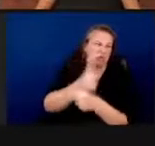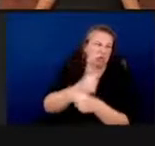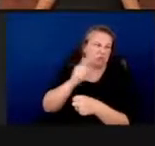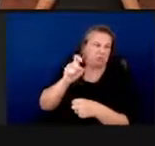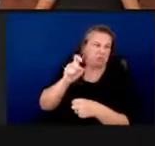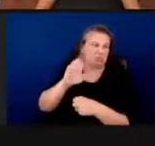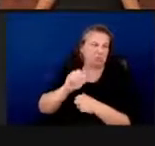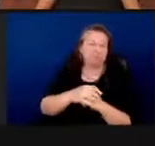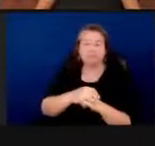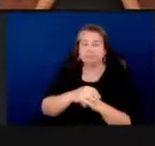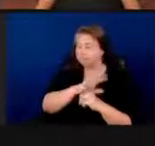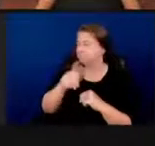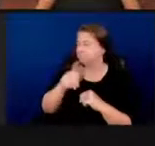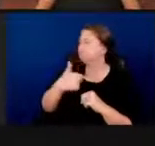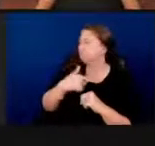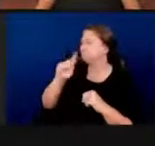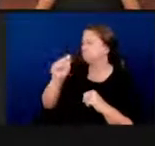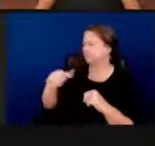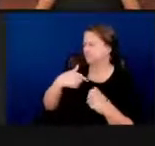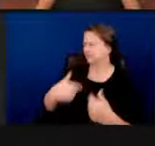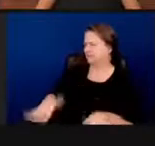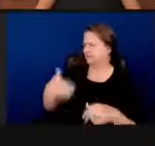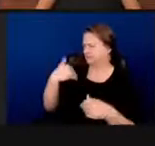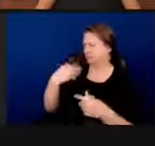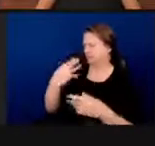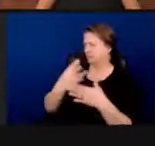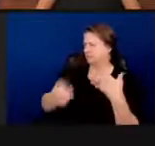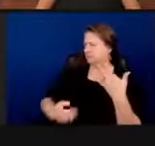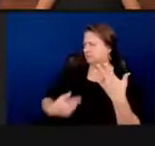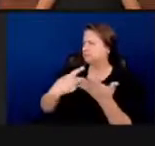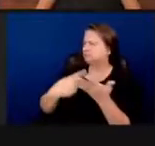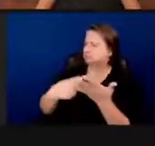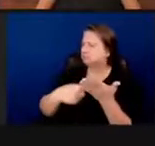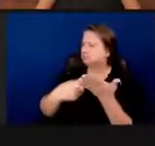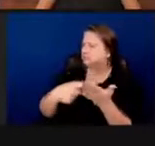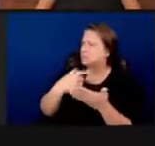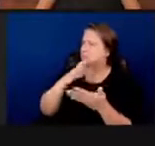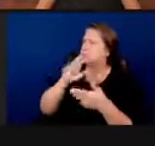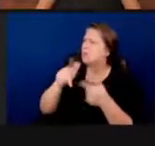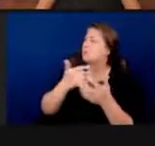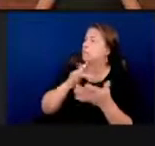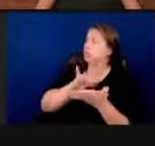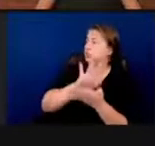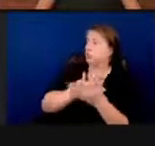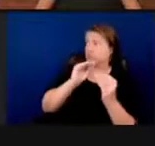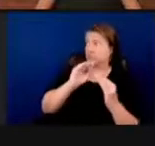shule zetu za kati ndani ya muda wa miaka mitatu ijayo.